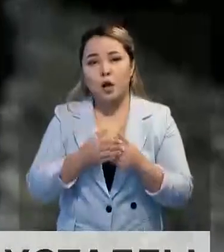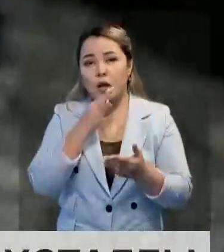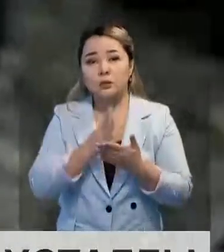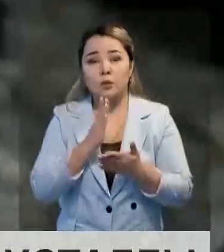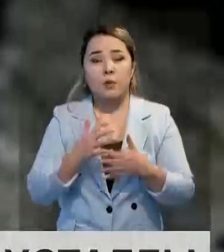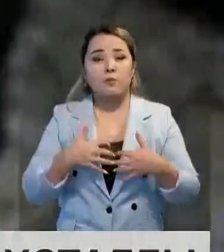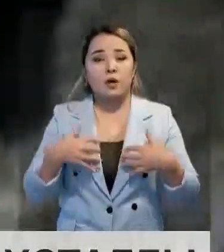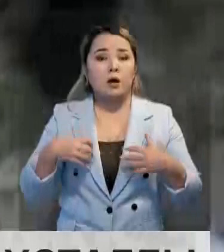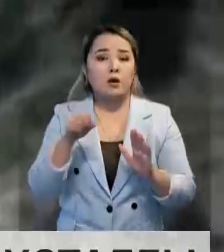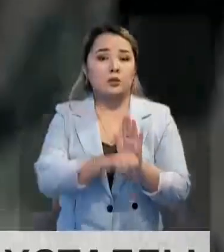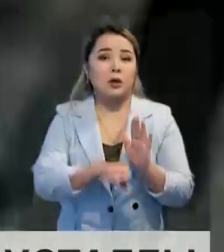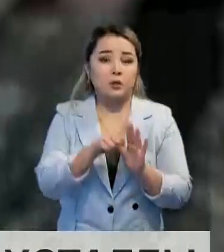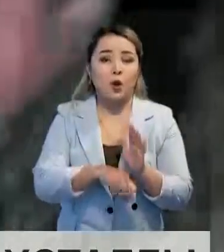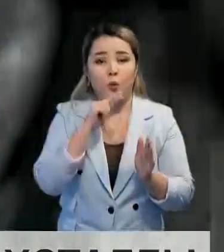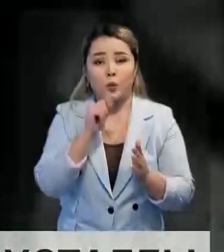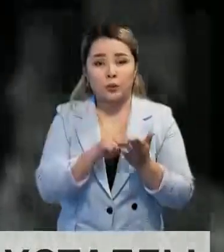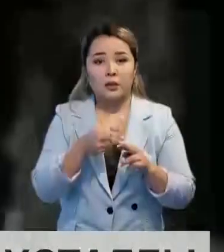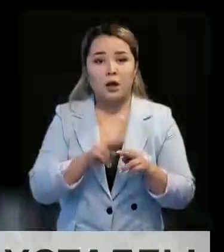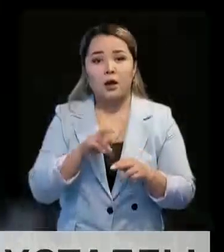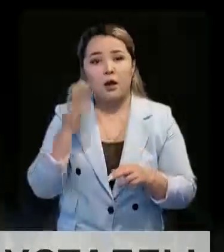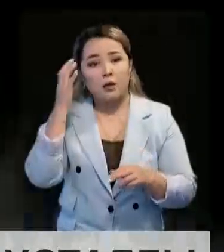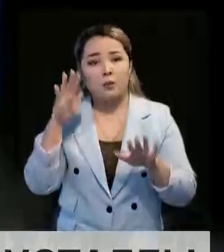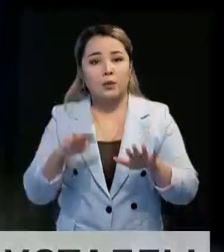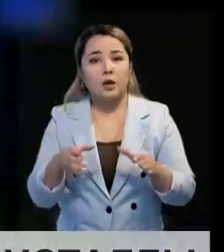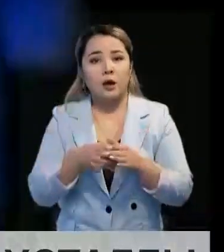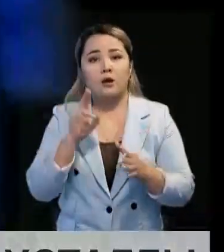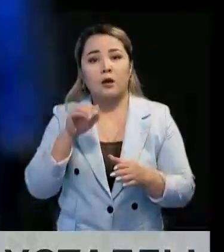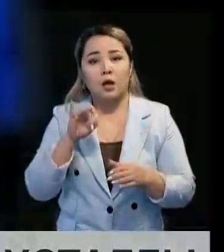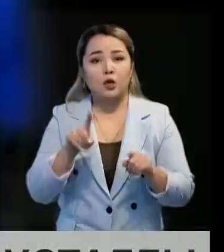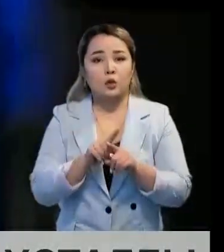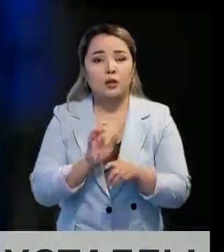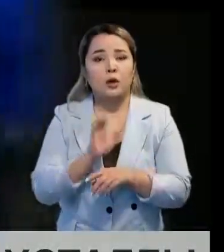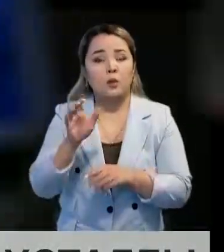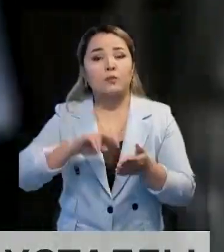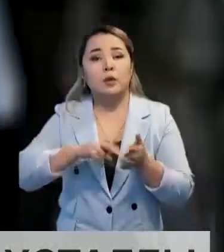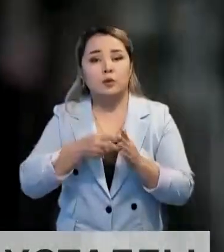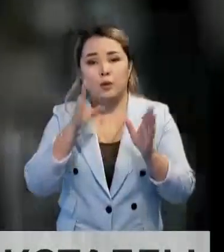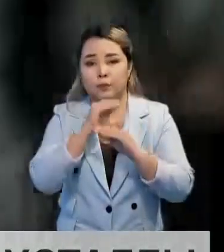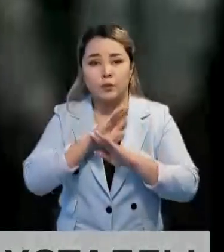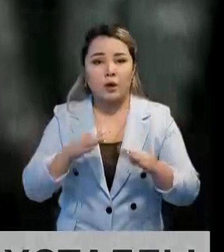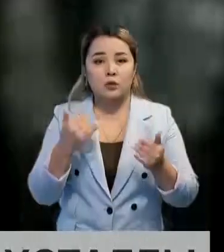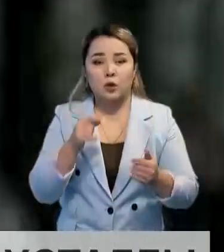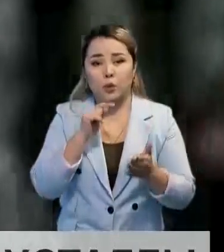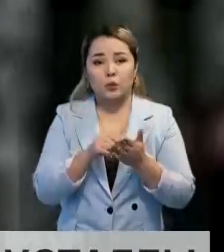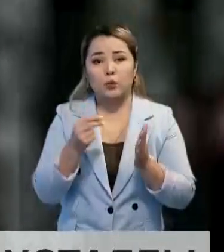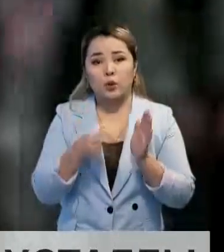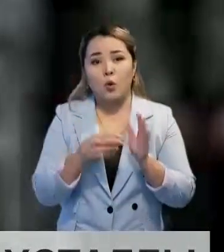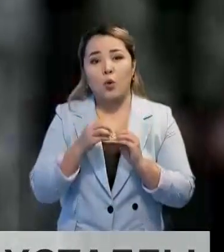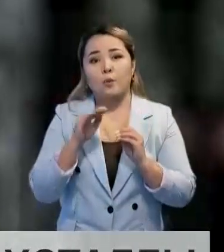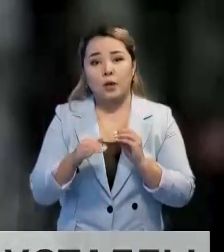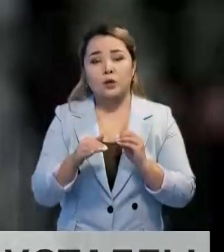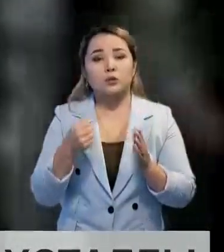дейді. Браконьерлер бұл құстарды Біріккен Араб Әмірліктері мен Қатар мемлекеттеріне жібермек болған. Ол жақта сұңқардың құны 10